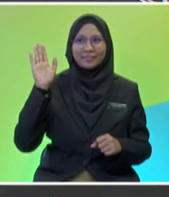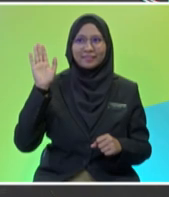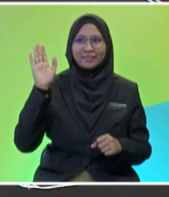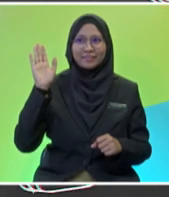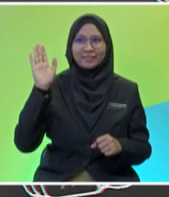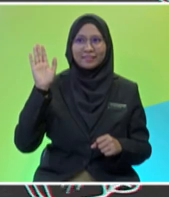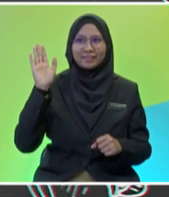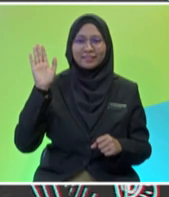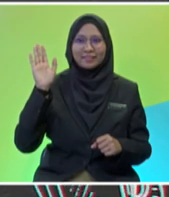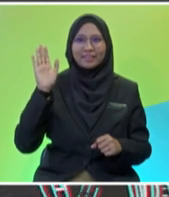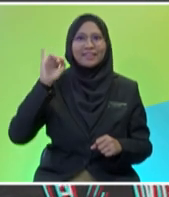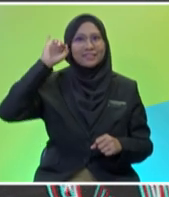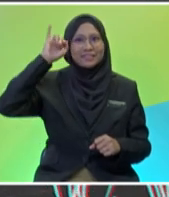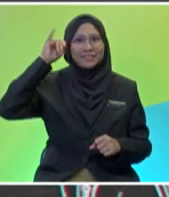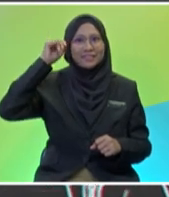oke